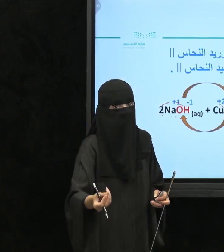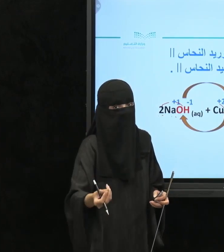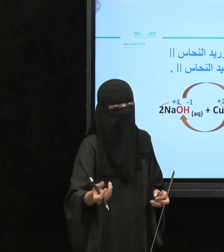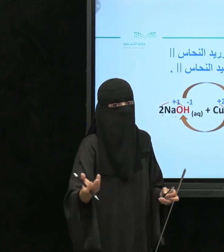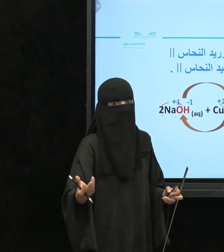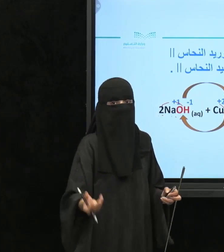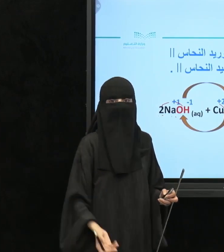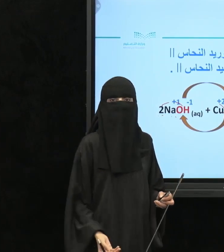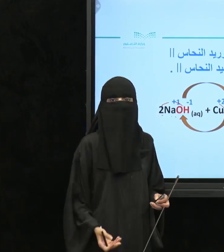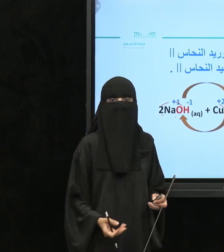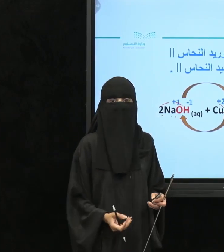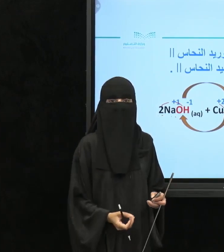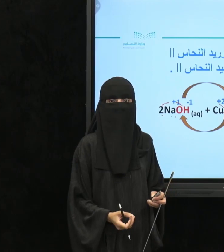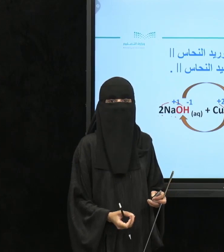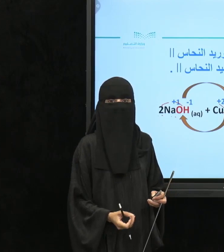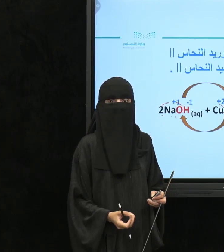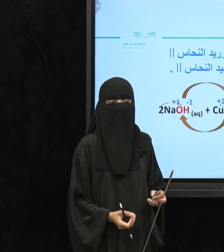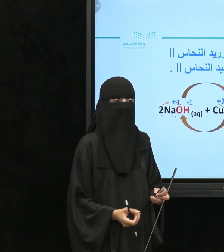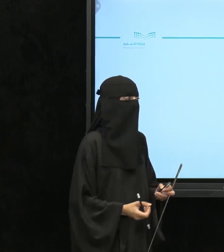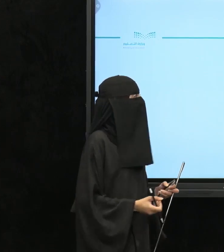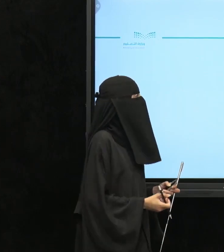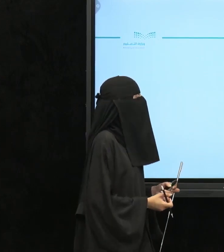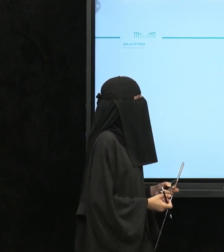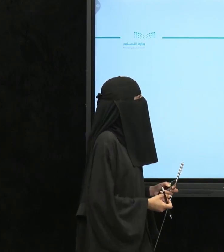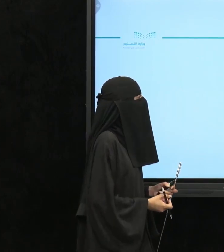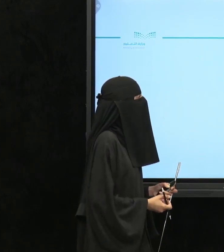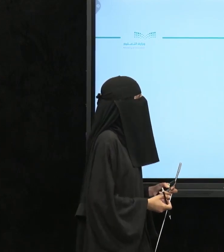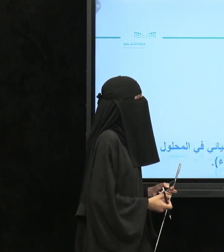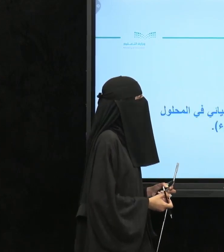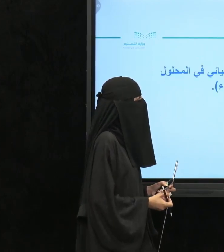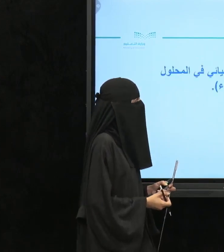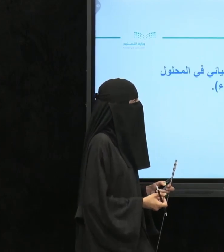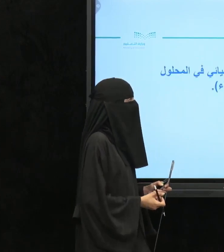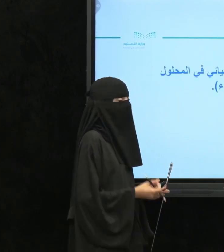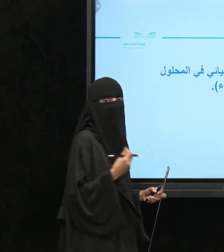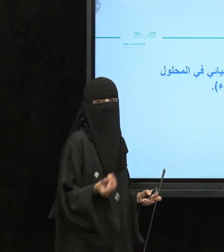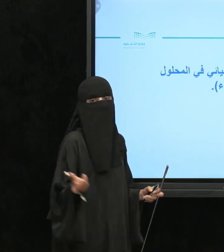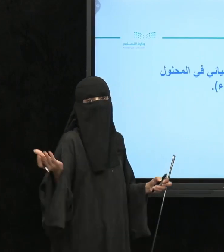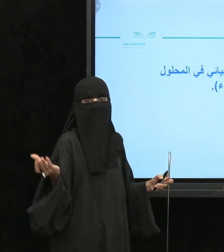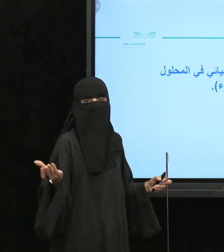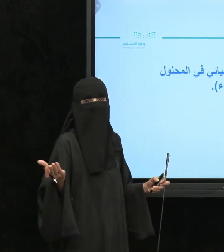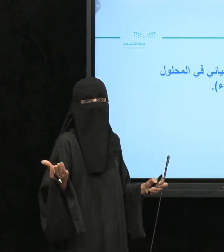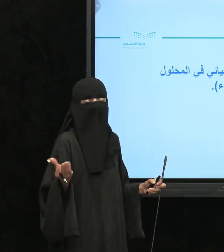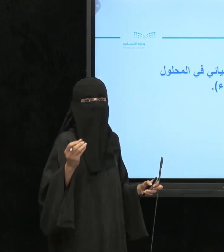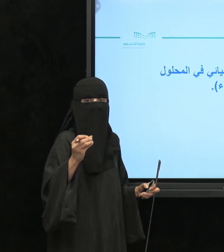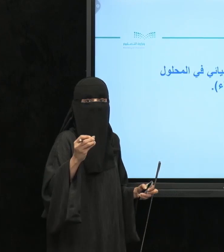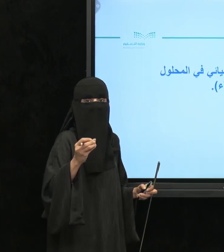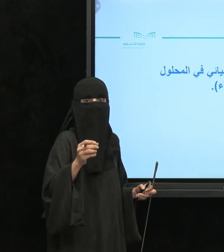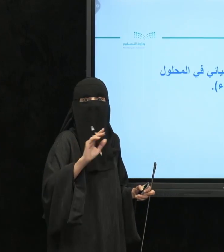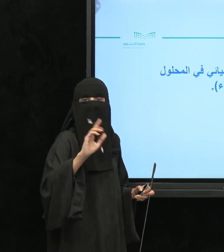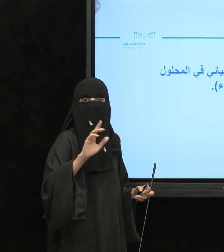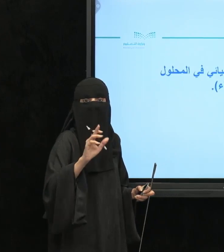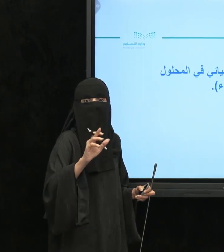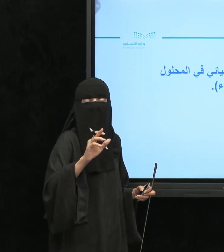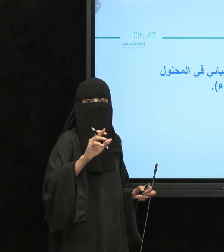الكيمياء راسب. فما هو تعريف الراسب؟ ممتاز. إذن الراسب مادة صلبة، هذه المادة